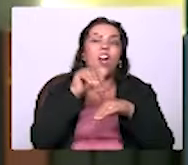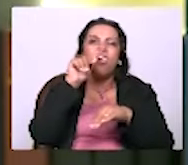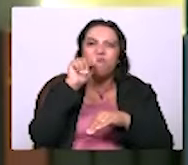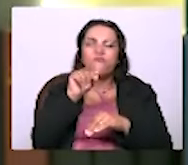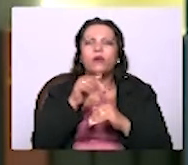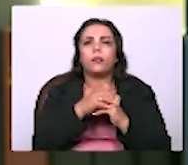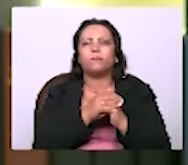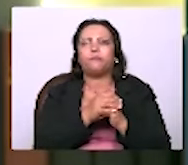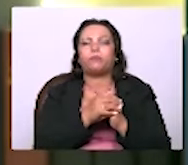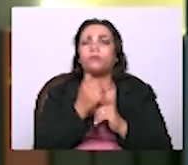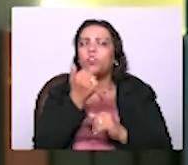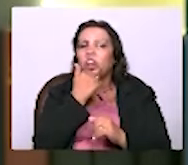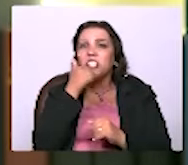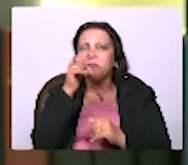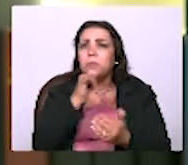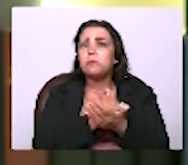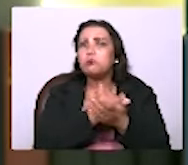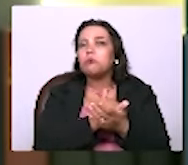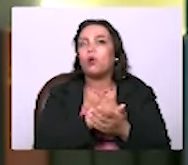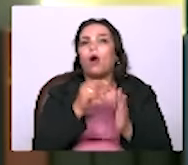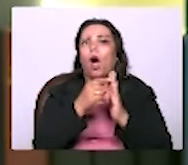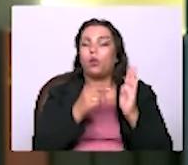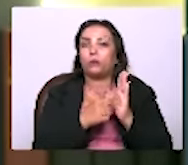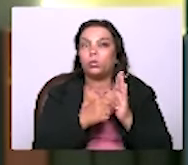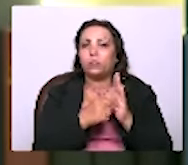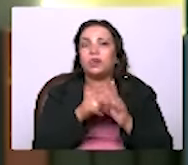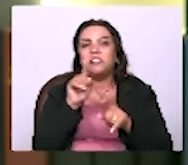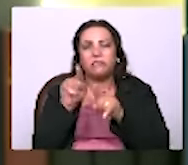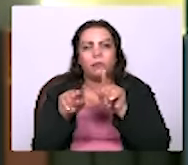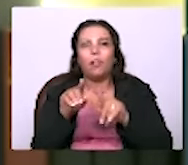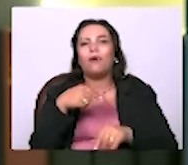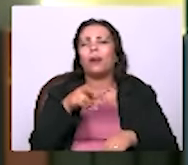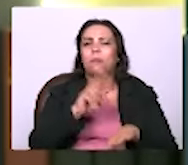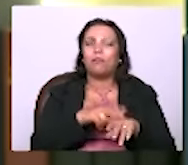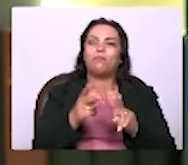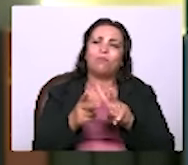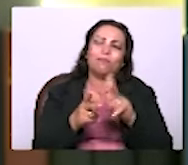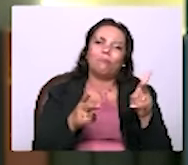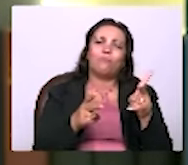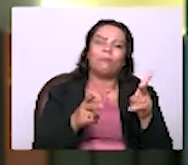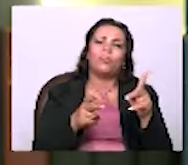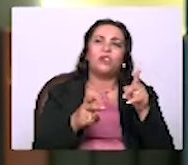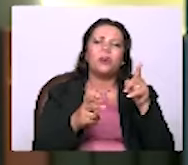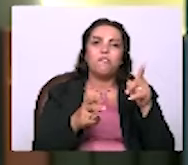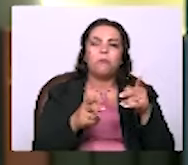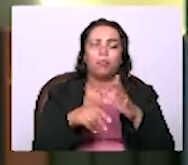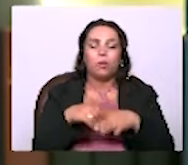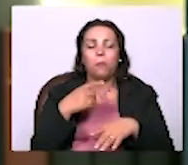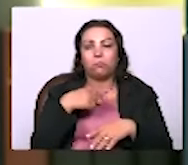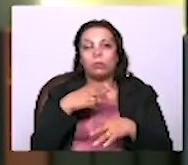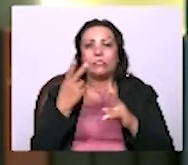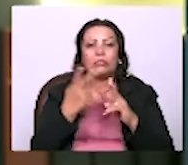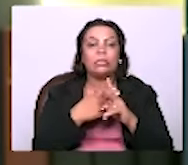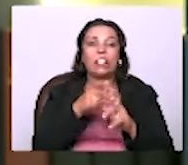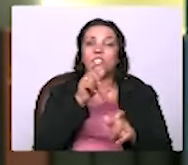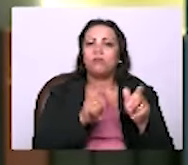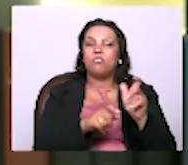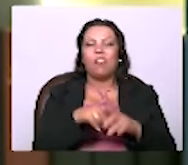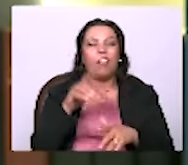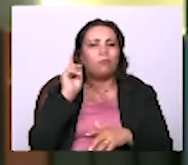تقصير من الجهات الرسميه في بعض الاحيان فهناك ايضا من الناحيه الثانيه رعونه وتقصير من جانب